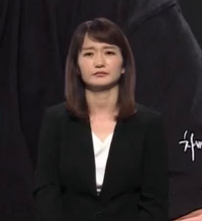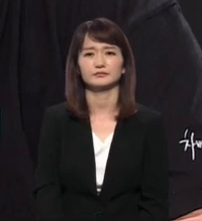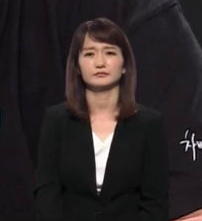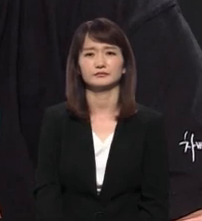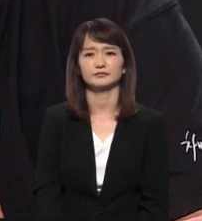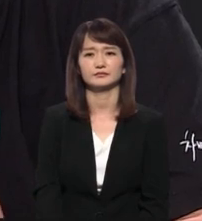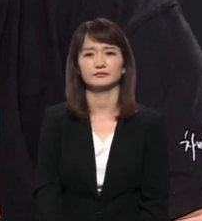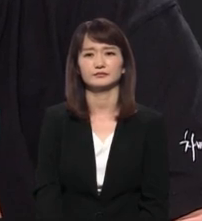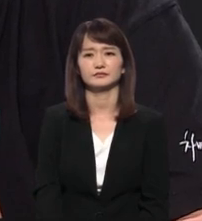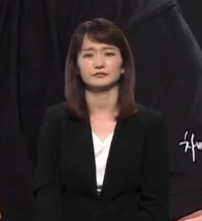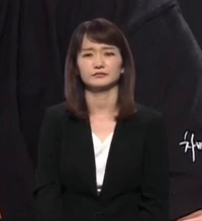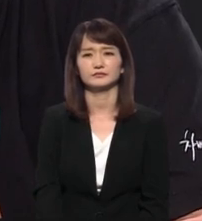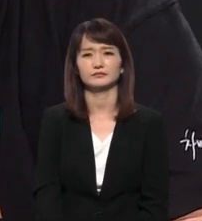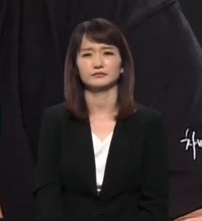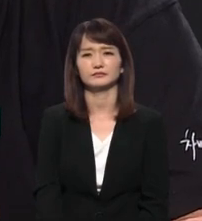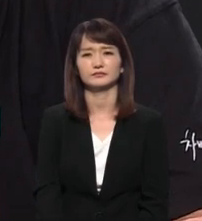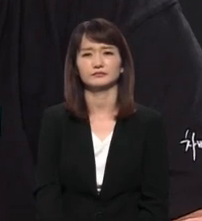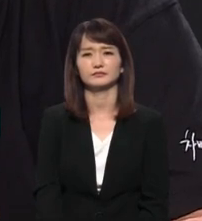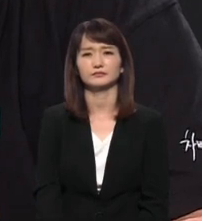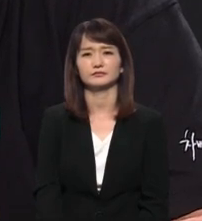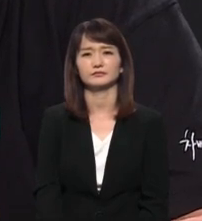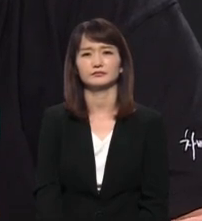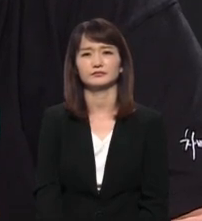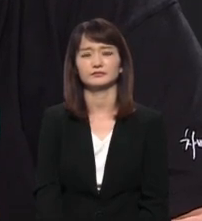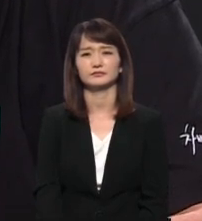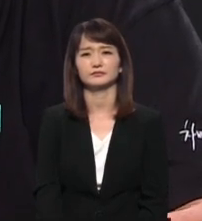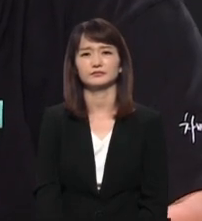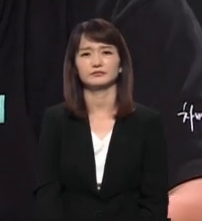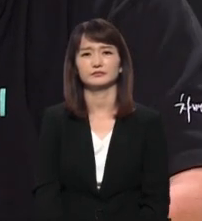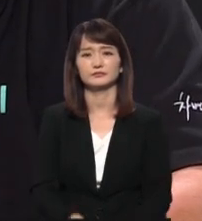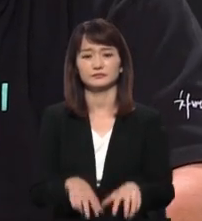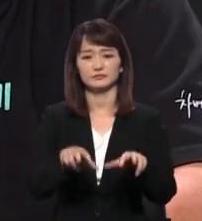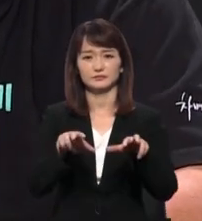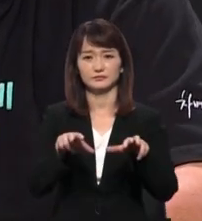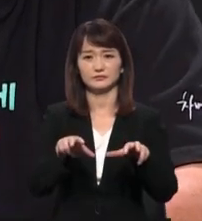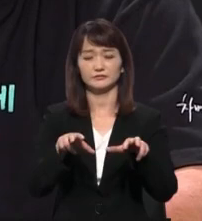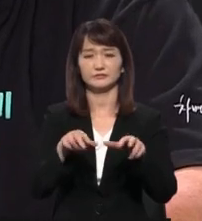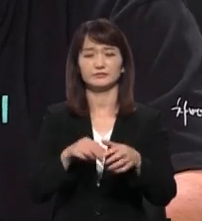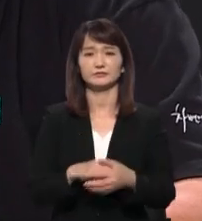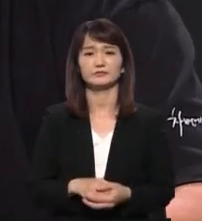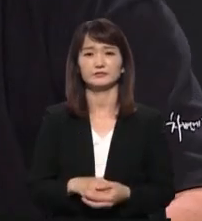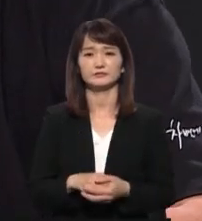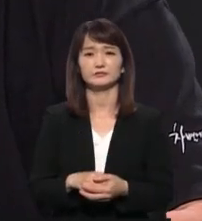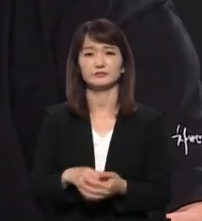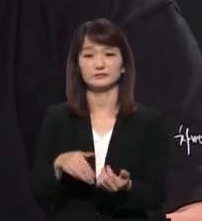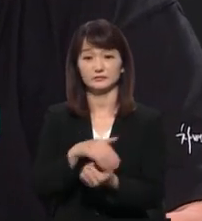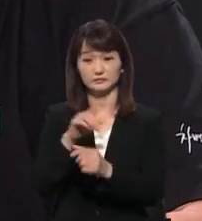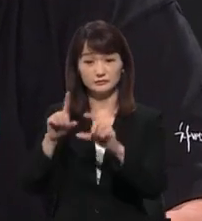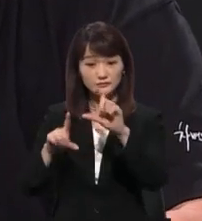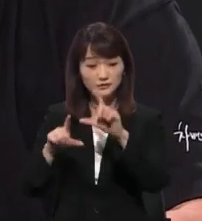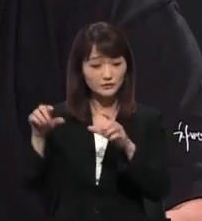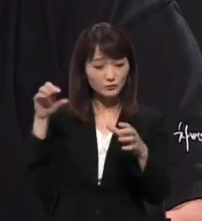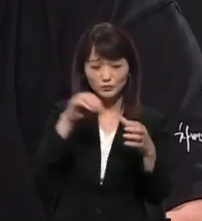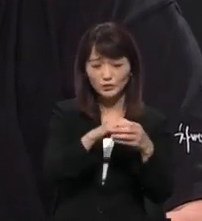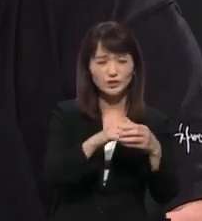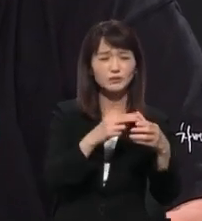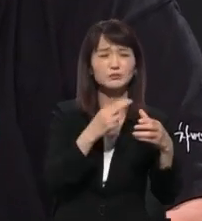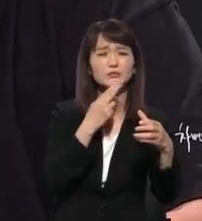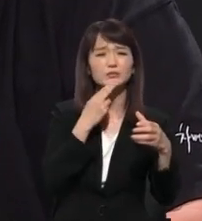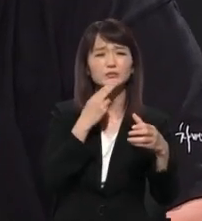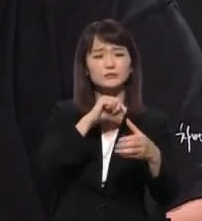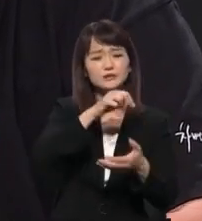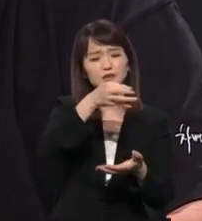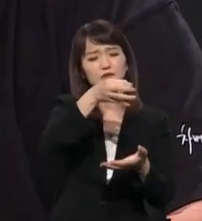굉장히 소극적이고 그리고 지금 현실 저희가 이야기하고 있는 현실들은 전혀 반영하지 않은